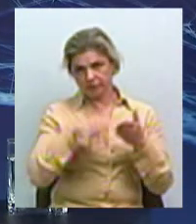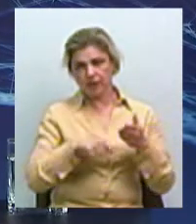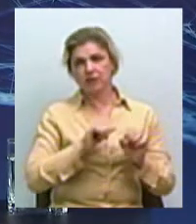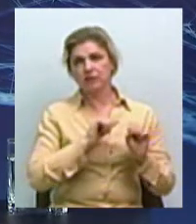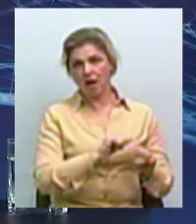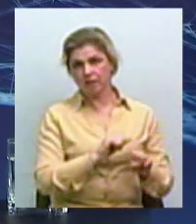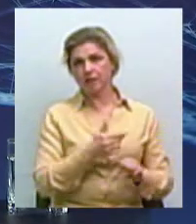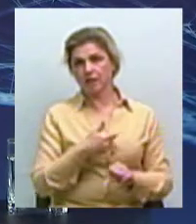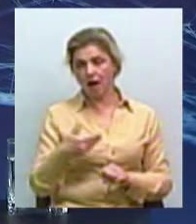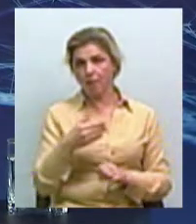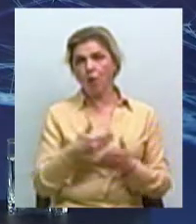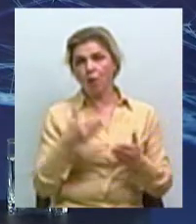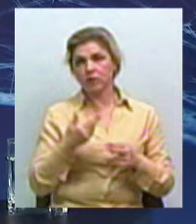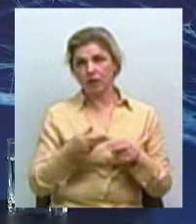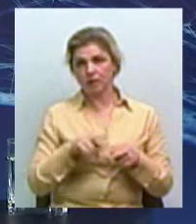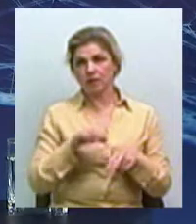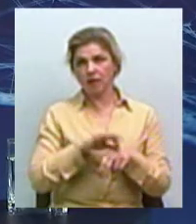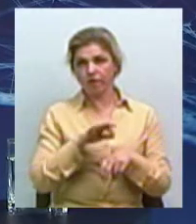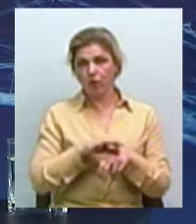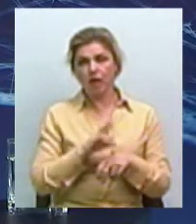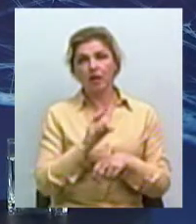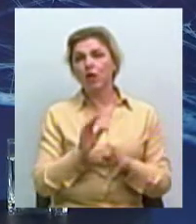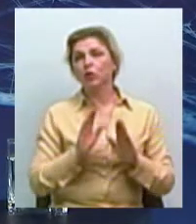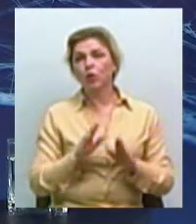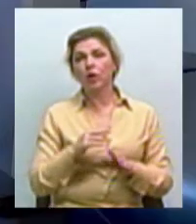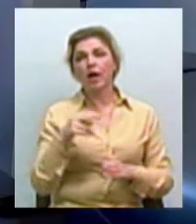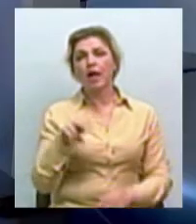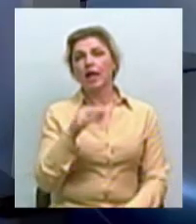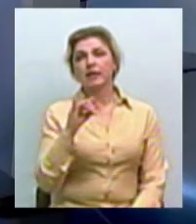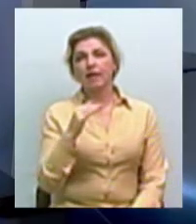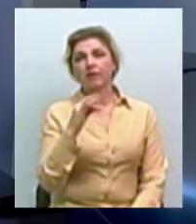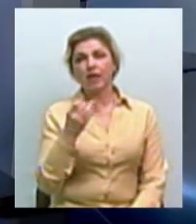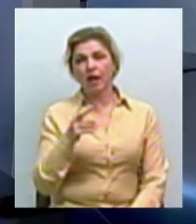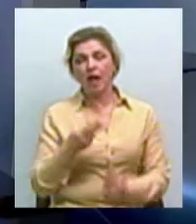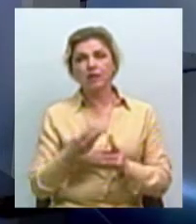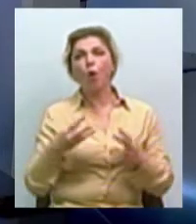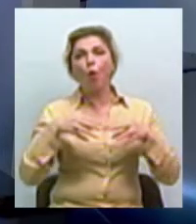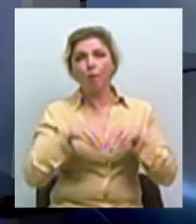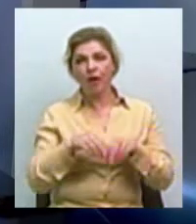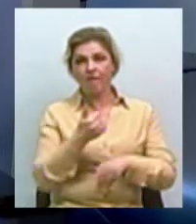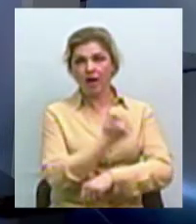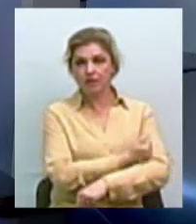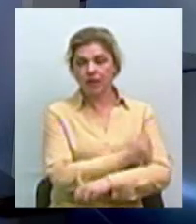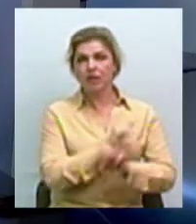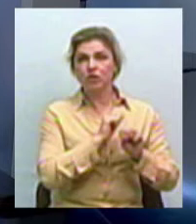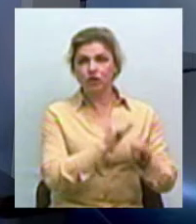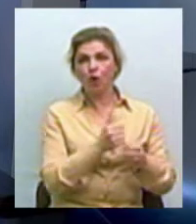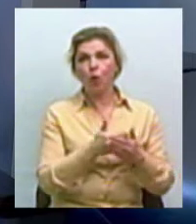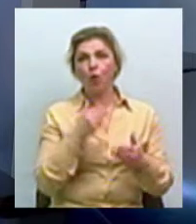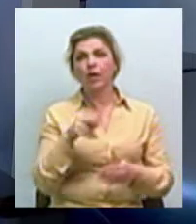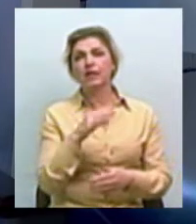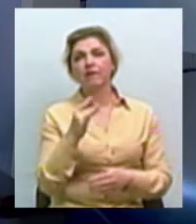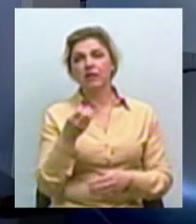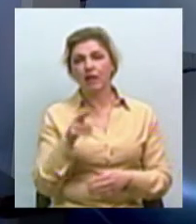нам від цього захворювання. І не тільки від дифтерії, адже це комплексна вакцина. І вона дає захист і від дифтерії, і